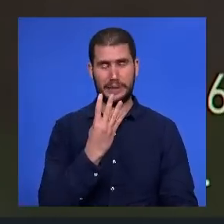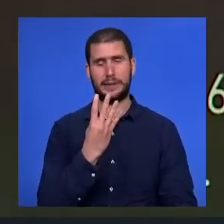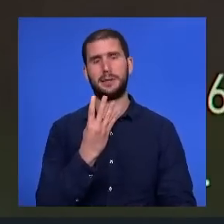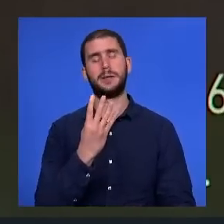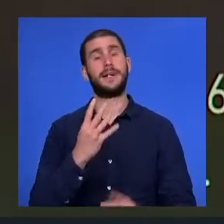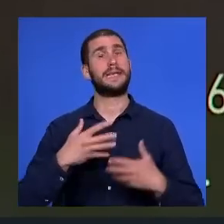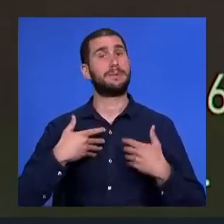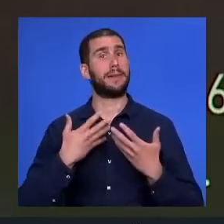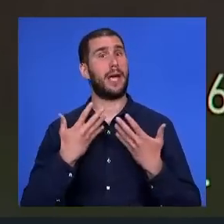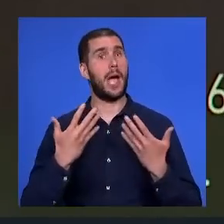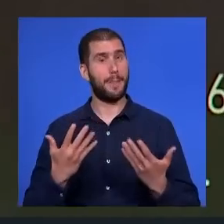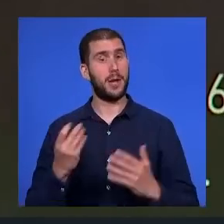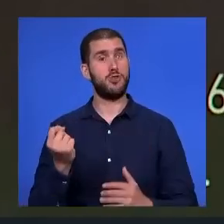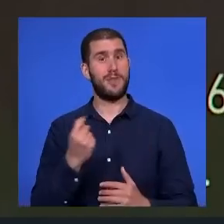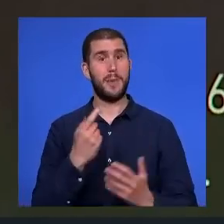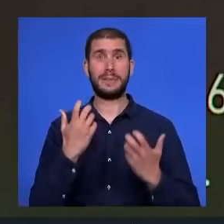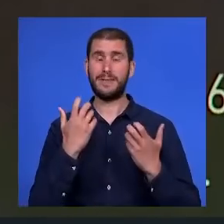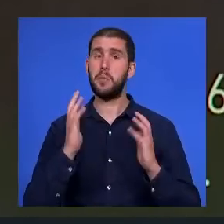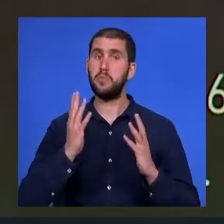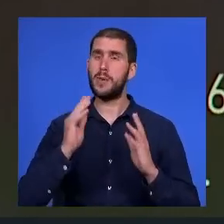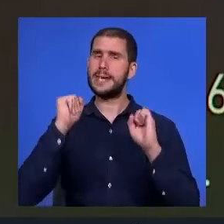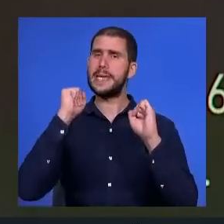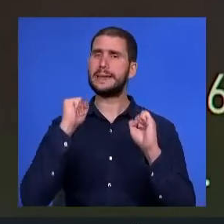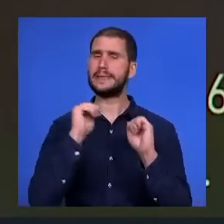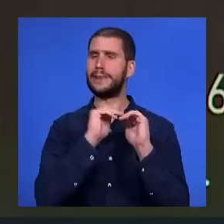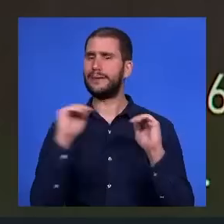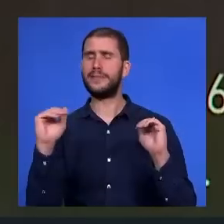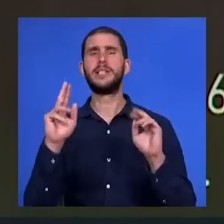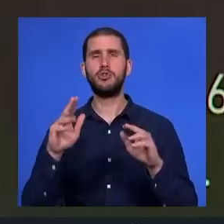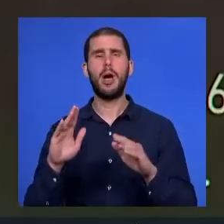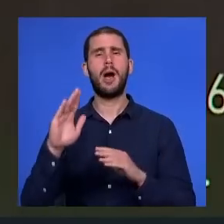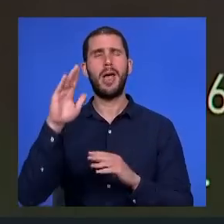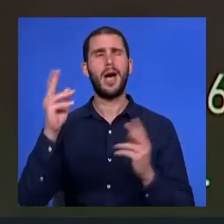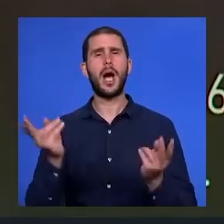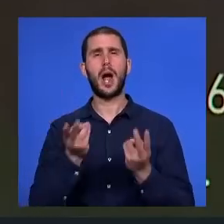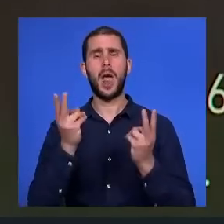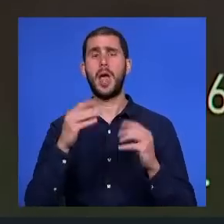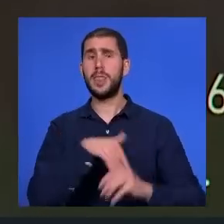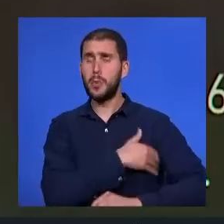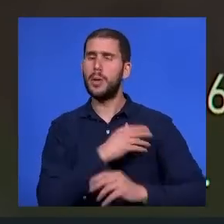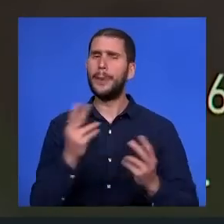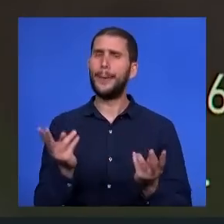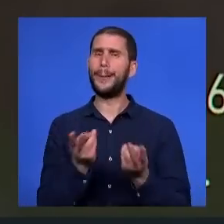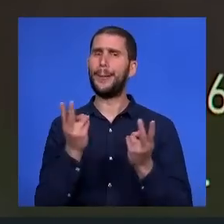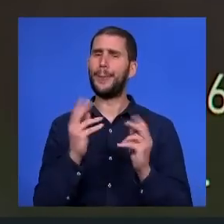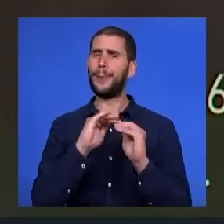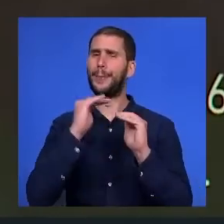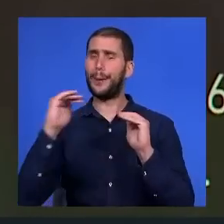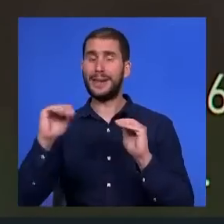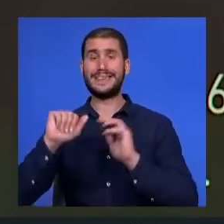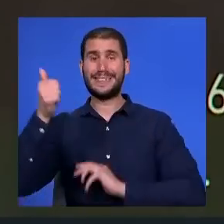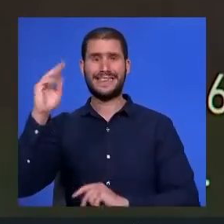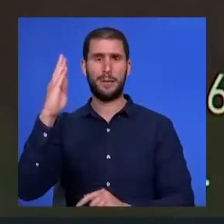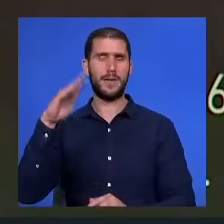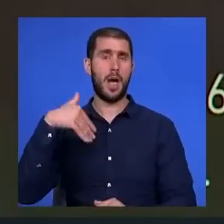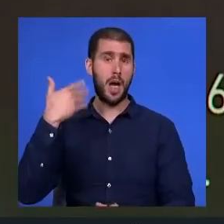ולשמחתי רבה, השבוע מזג האוויר מאוד מאוד יציב, יש לנו עלייה קלה בטמפרטורות, אבל היא מאוד קלה והדרגתית, עשייה ביום רביעי, לאחר